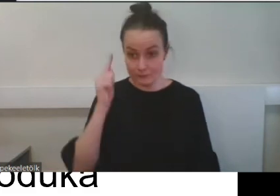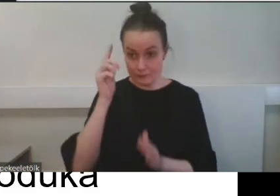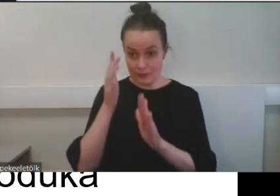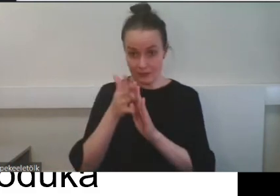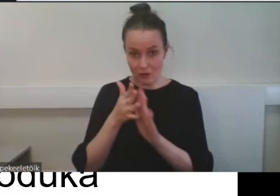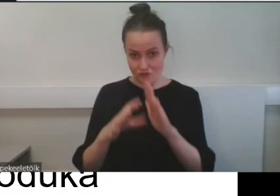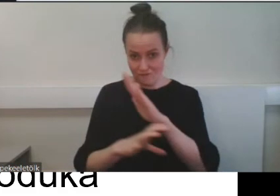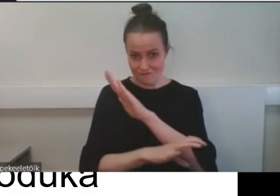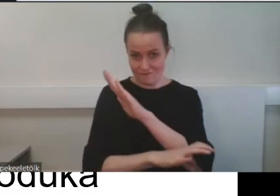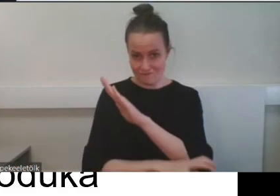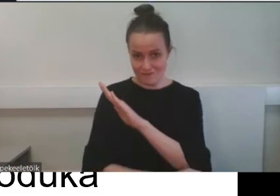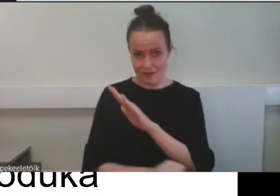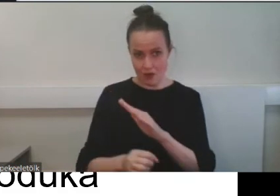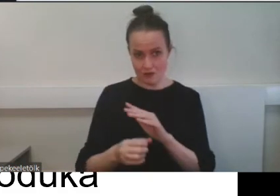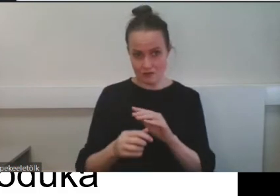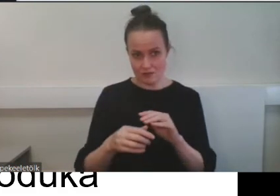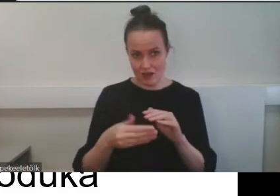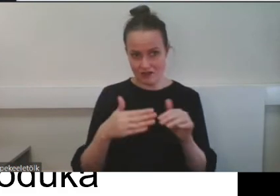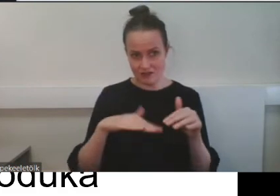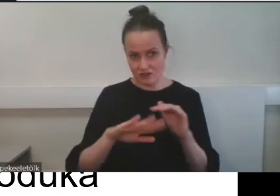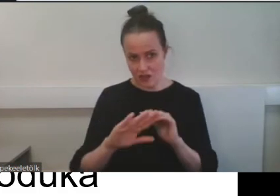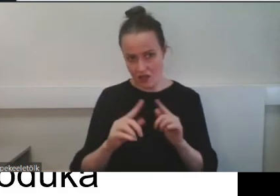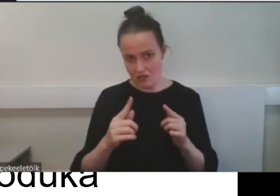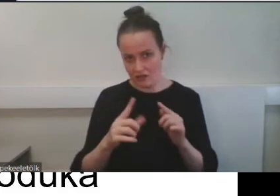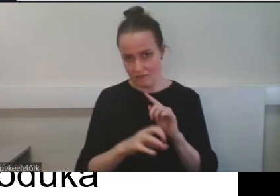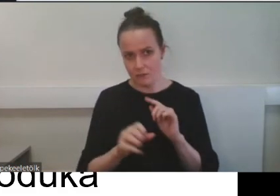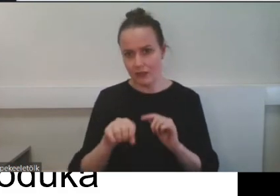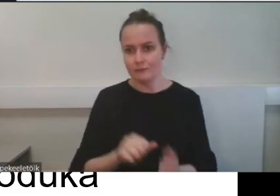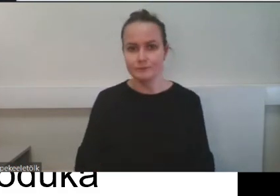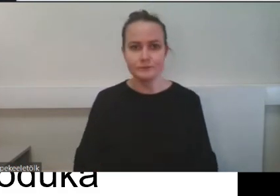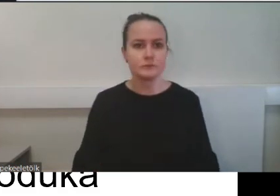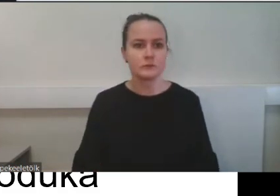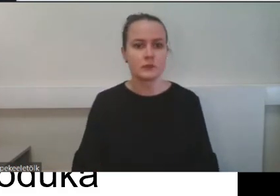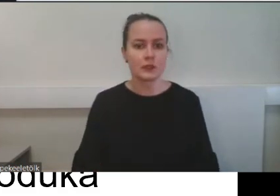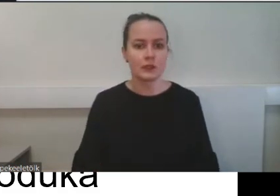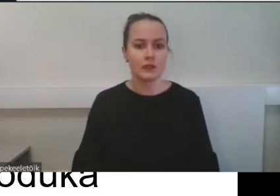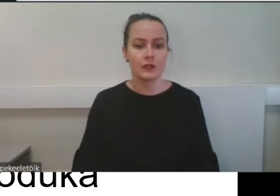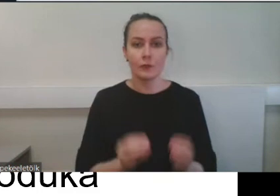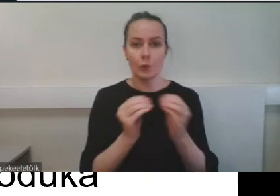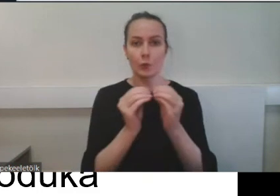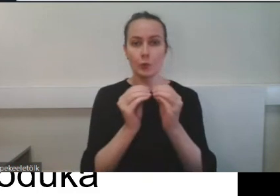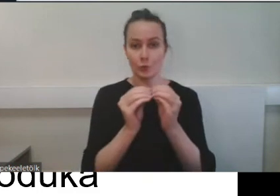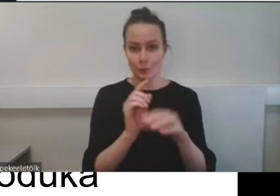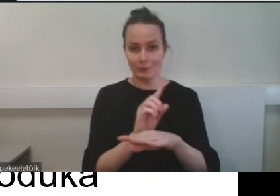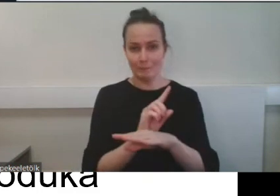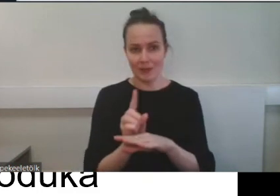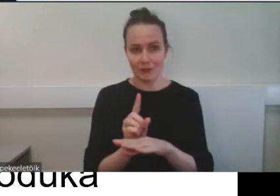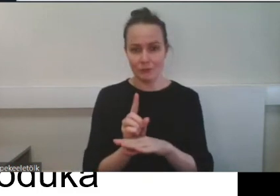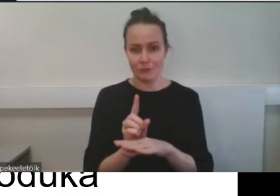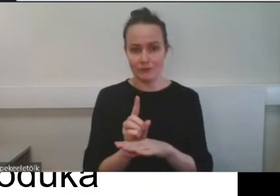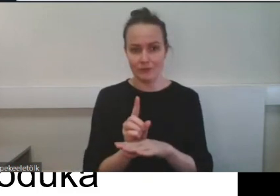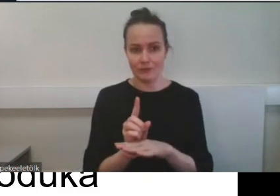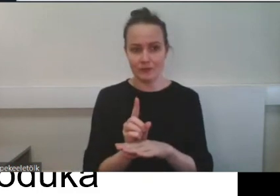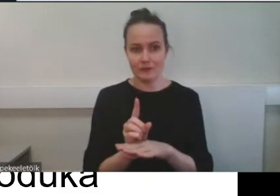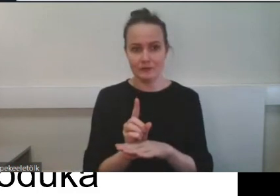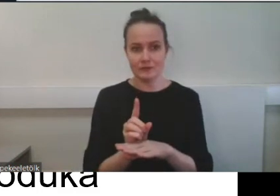rühmas või siis ka päevasel ajal sageli tekiva väsimustundega, et 16% on kõrge riskiga ja